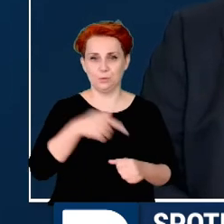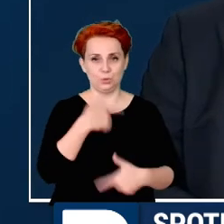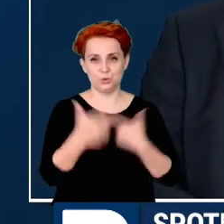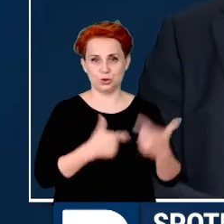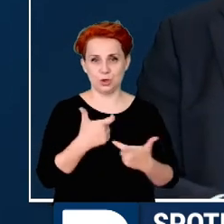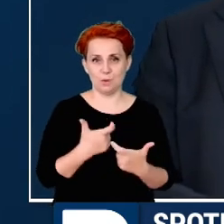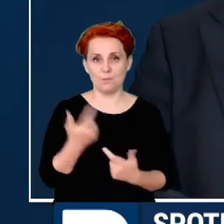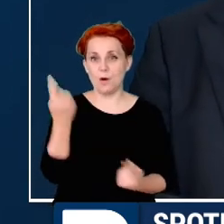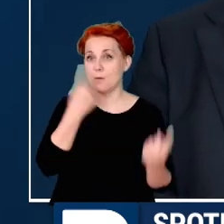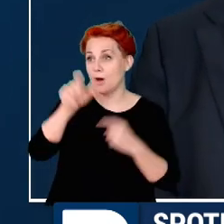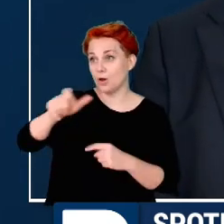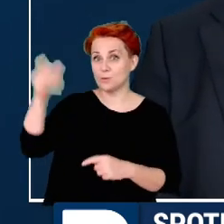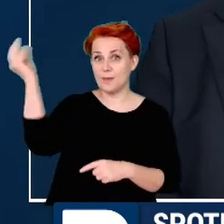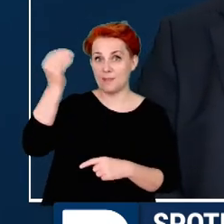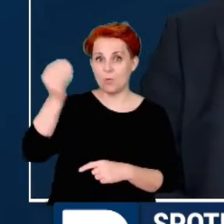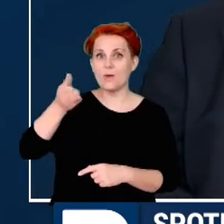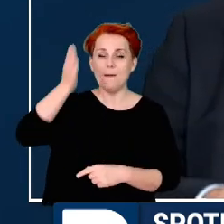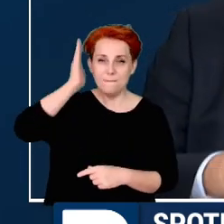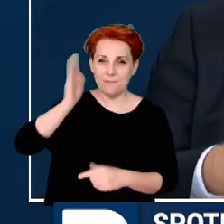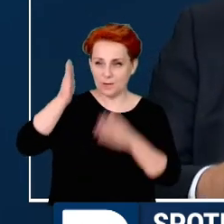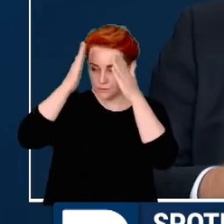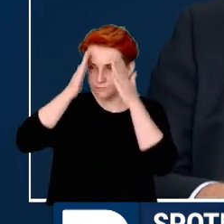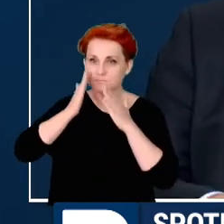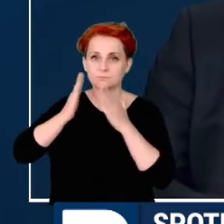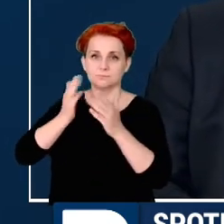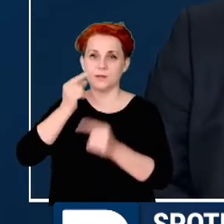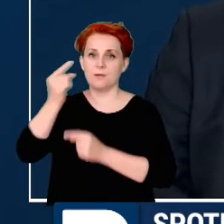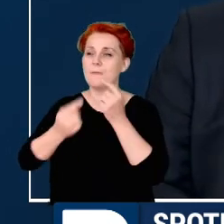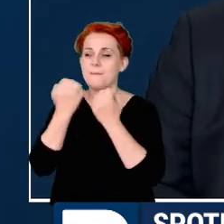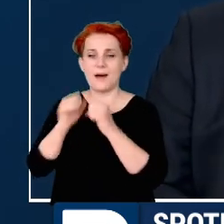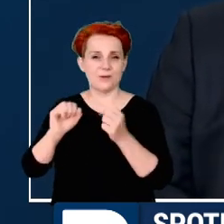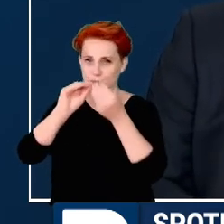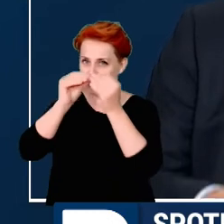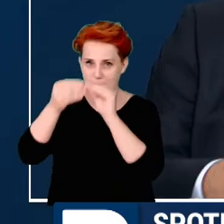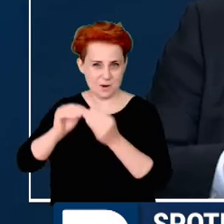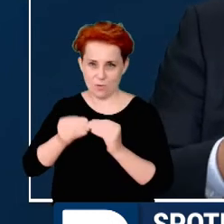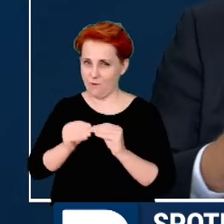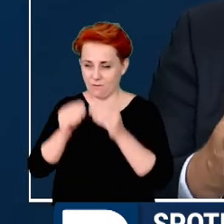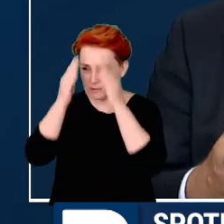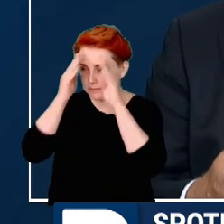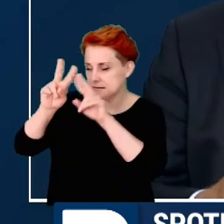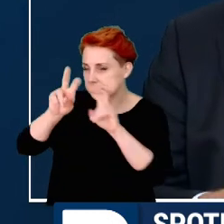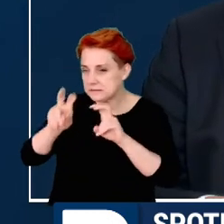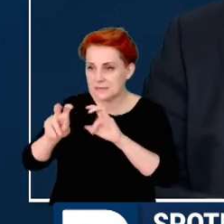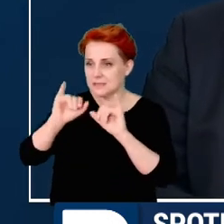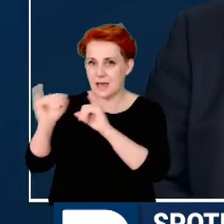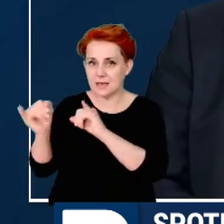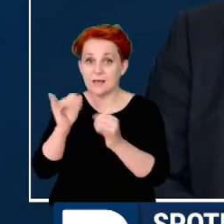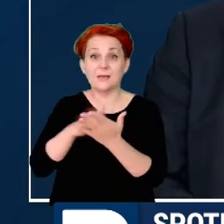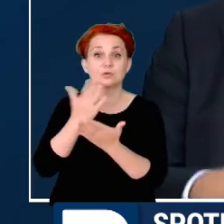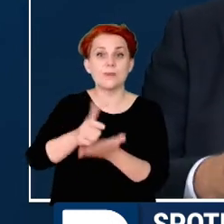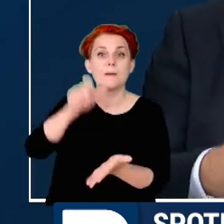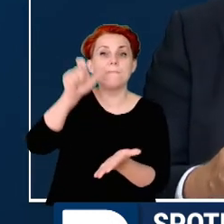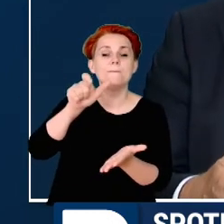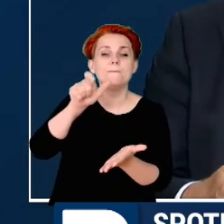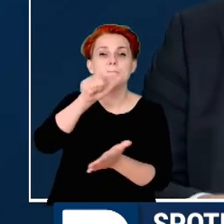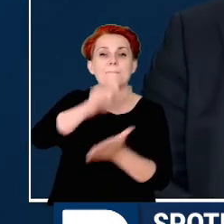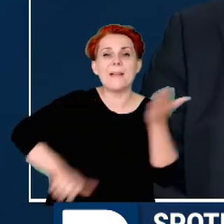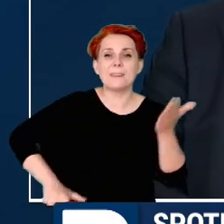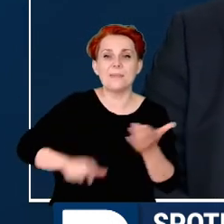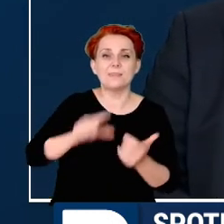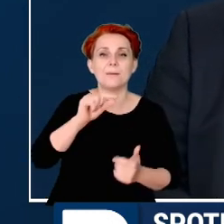sami będą się zajmowali procesami niezwykle skomplikowanymi, patentowymi na przykład, czyli